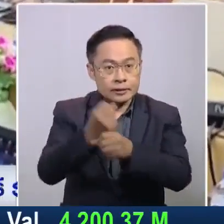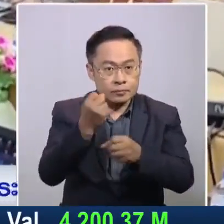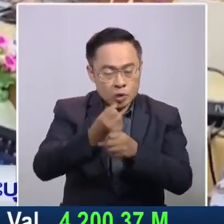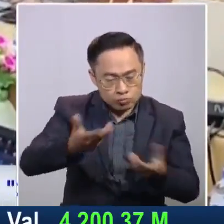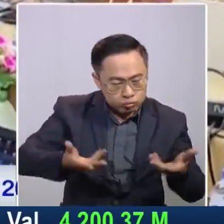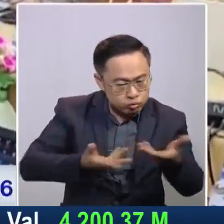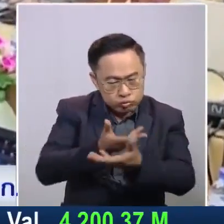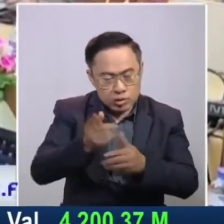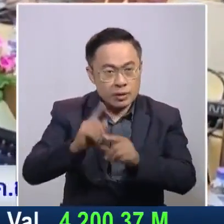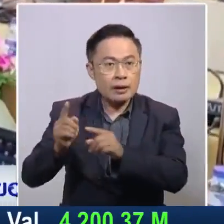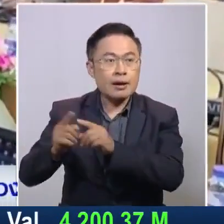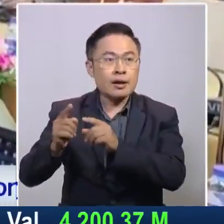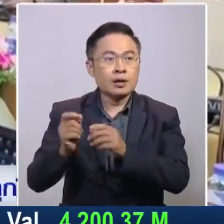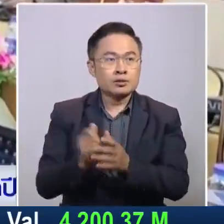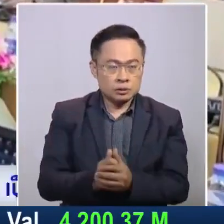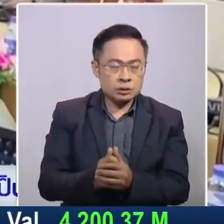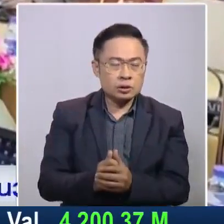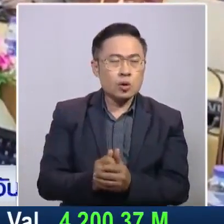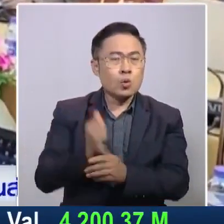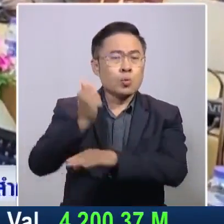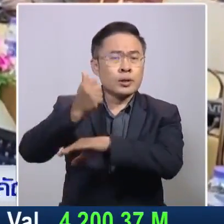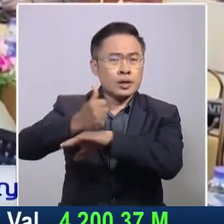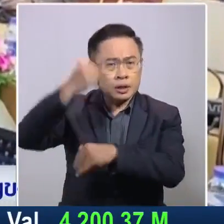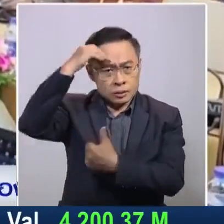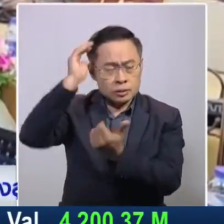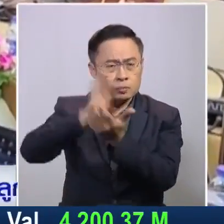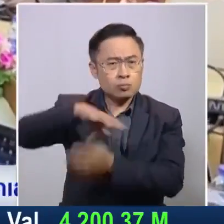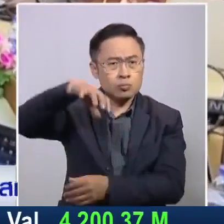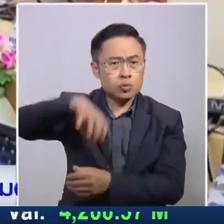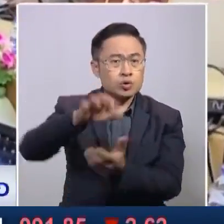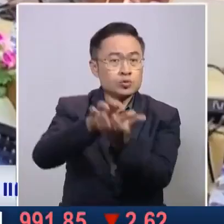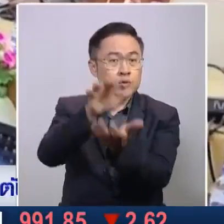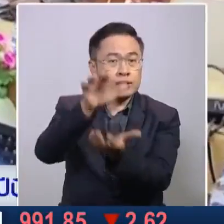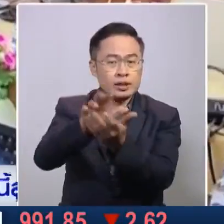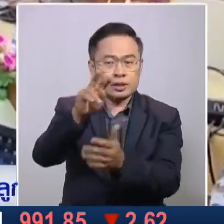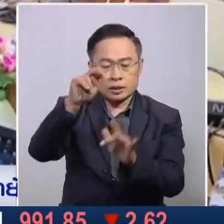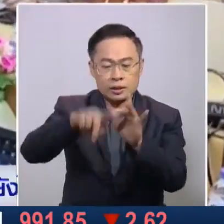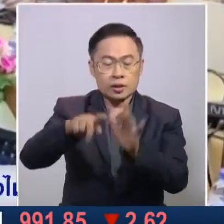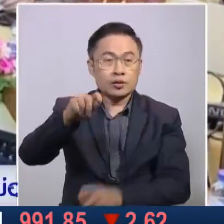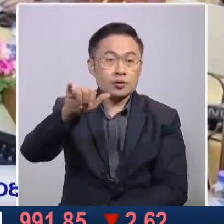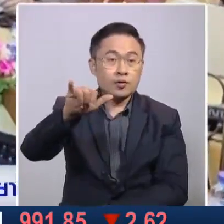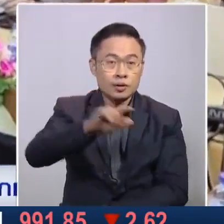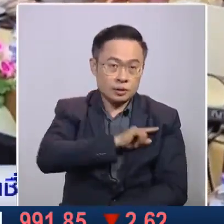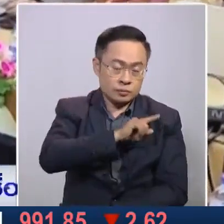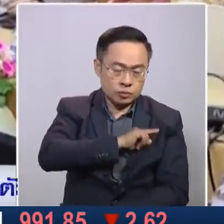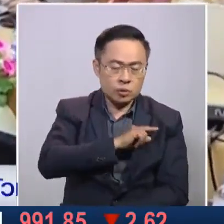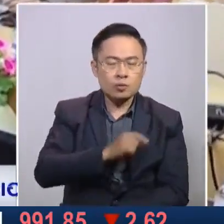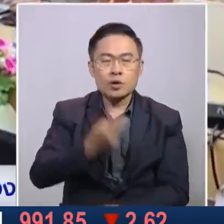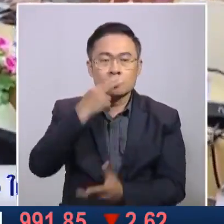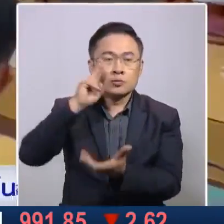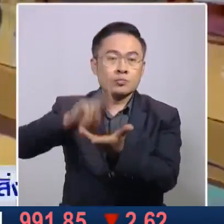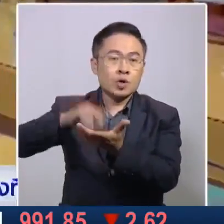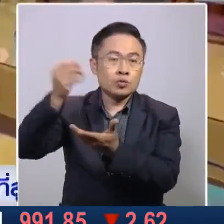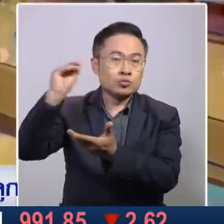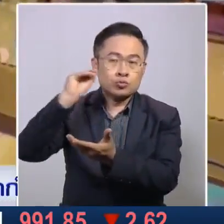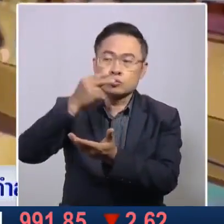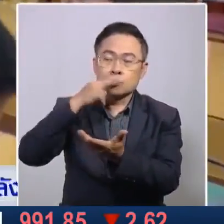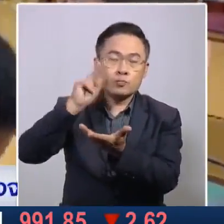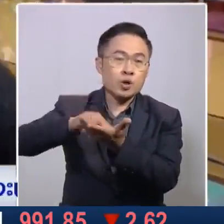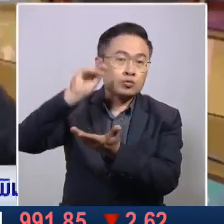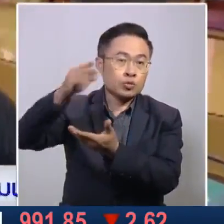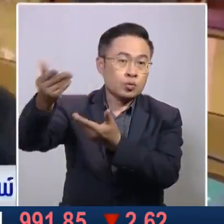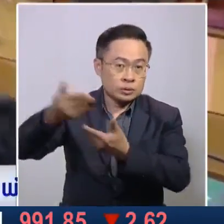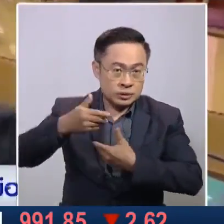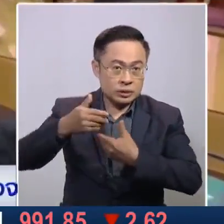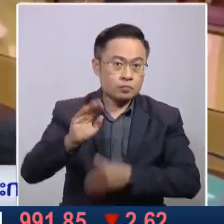โดยทางผู้กำกับการสน.จรเข้น้อยท่านบอกว่าพนักงานสอบสวนได้ออกหมายเรียกบริษัทผู้รับเหมาโครงการที่